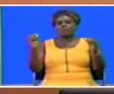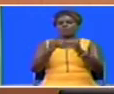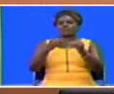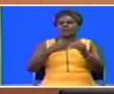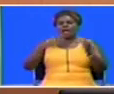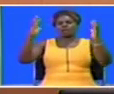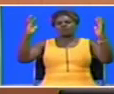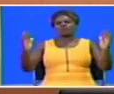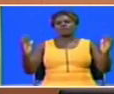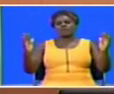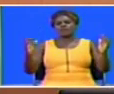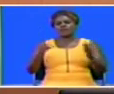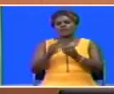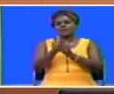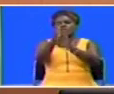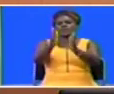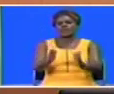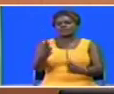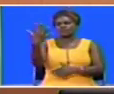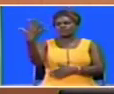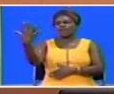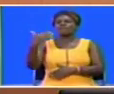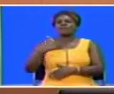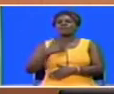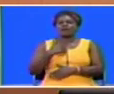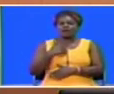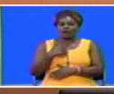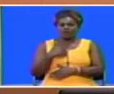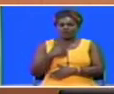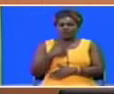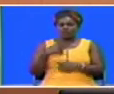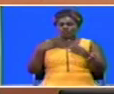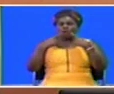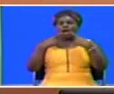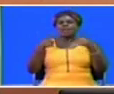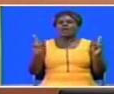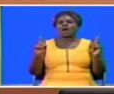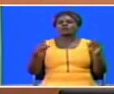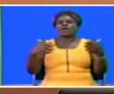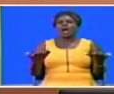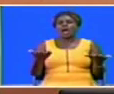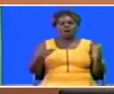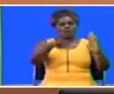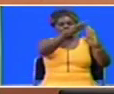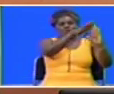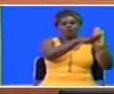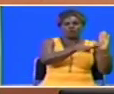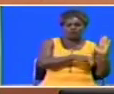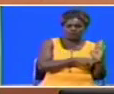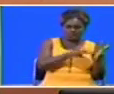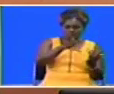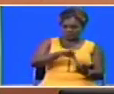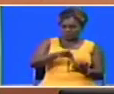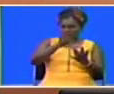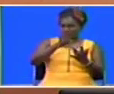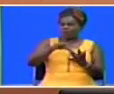mkubwa utakaofanywa na vigogo watano wa muungano huo ili kutoa mwelekeo kwa wafuasi wa upinzani, hususan kuhusiana na